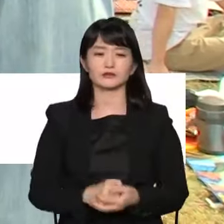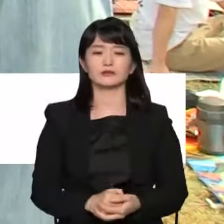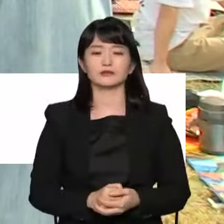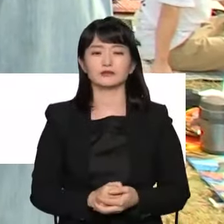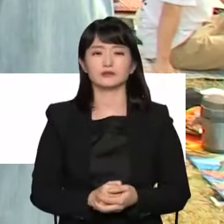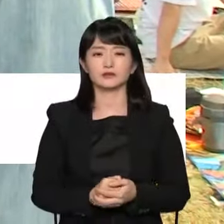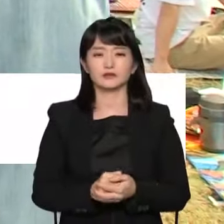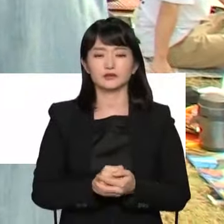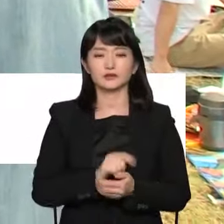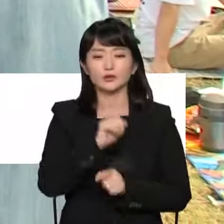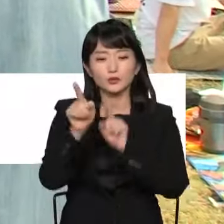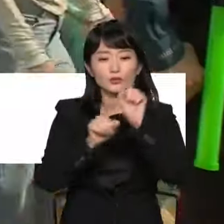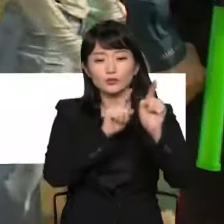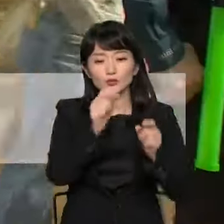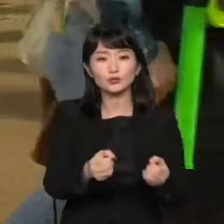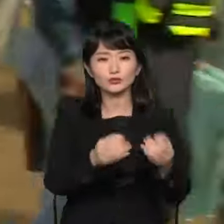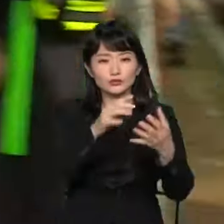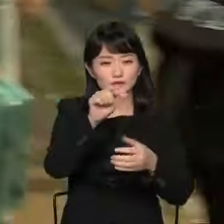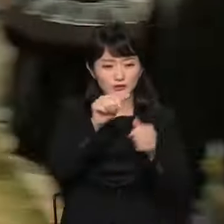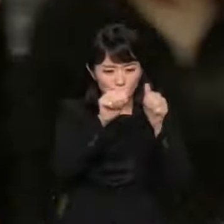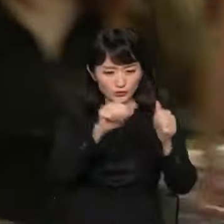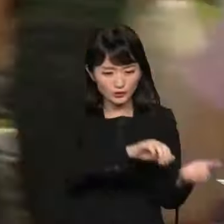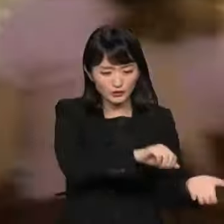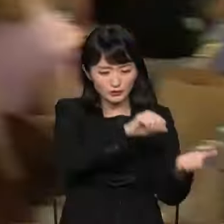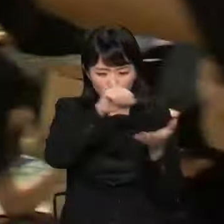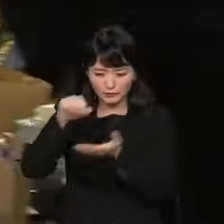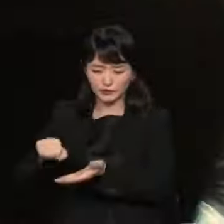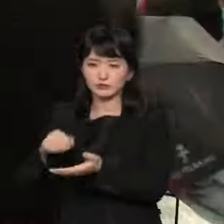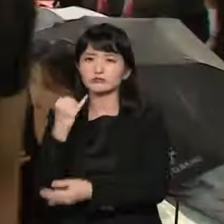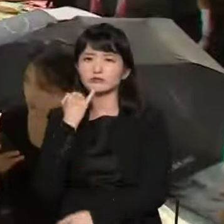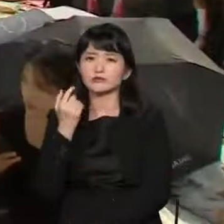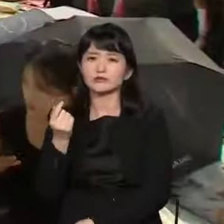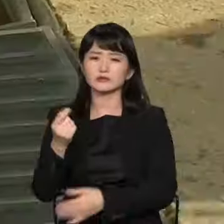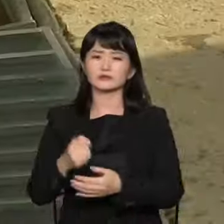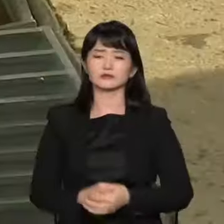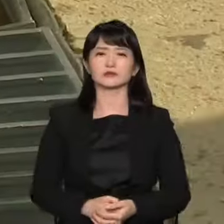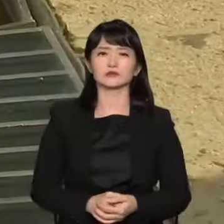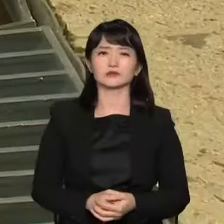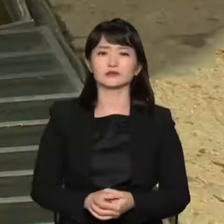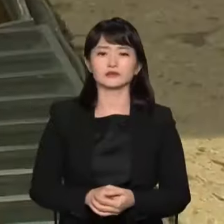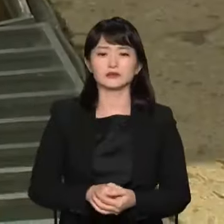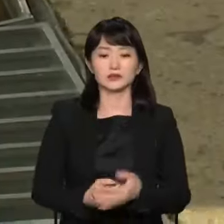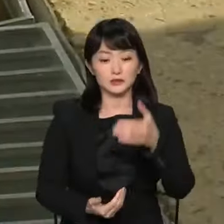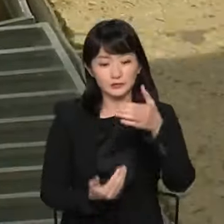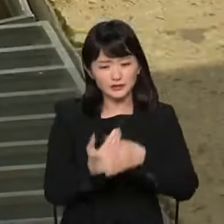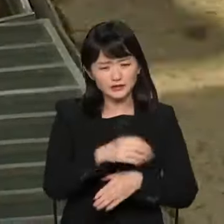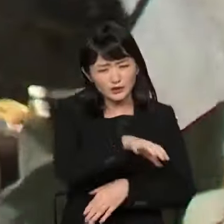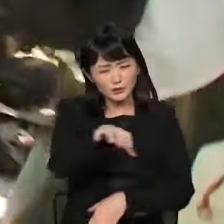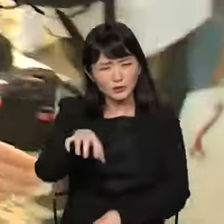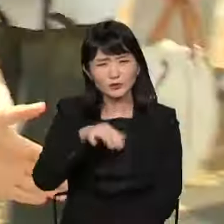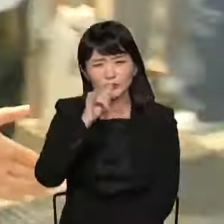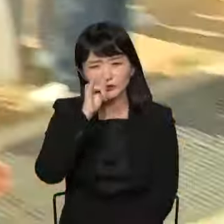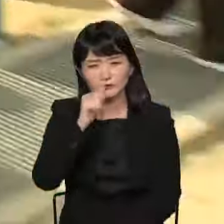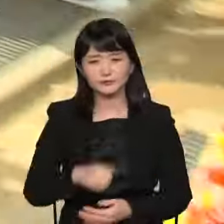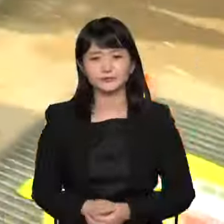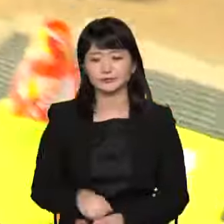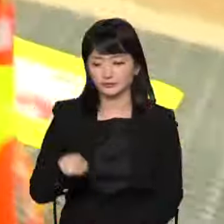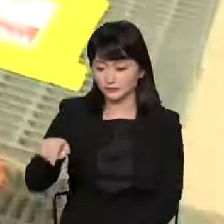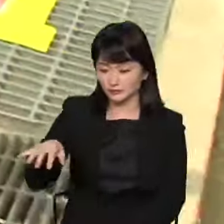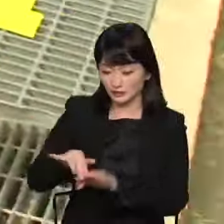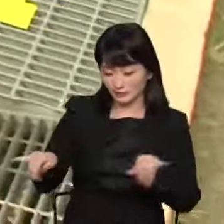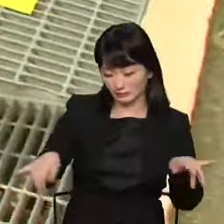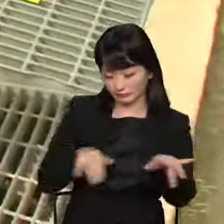좀 빼놔도 되지 않았나. 축제가 몇 시간 남지 않았는데 사고 위험이 있어 보이는 장소도 보였습니다. 이쪽을 보시면 수많은